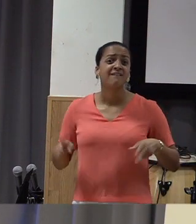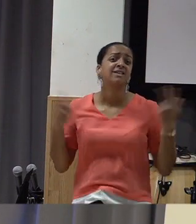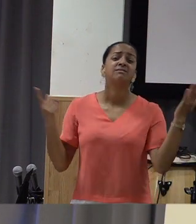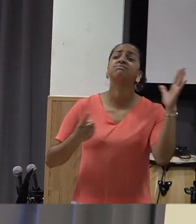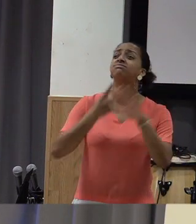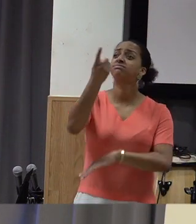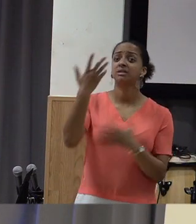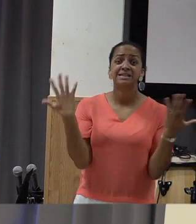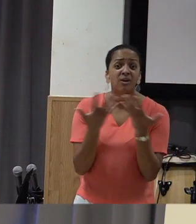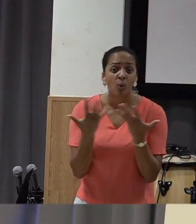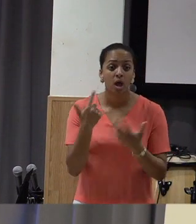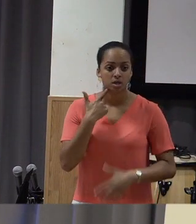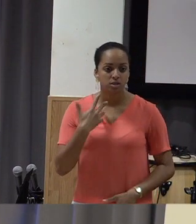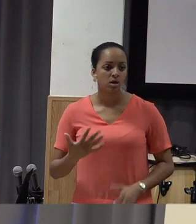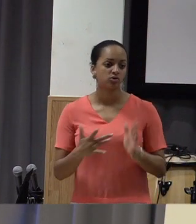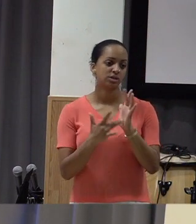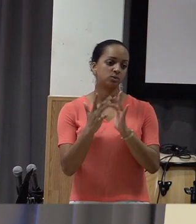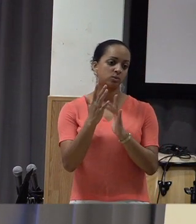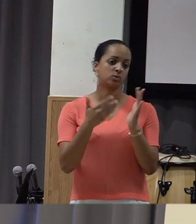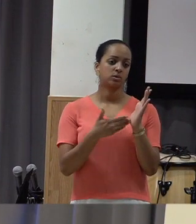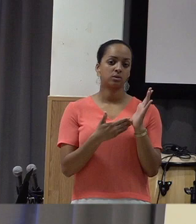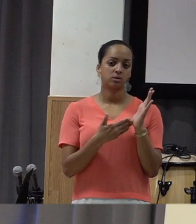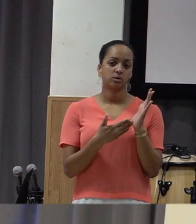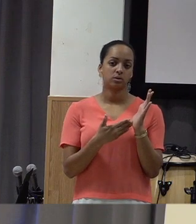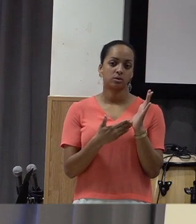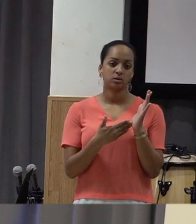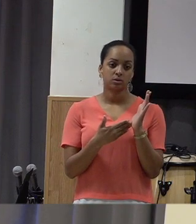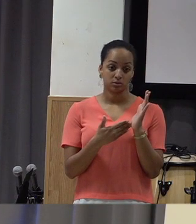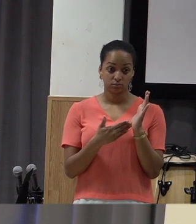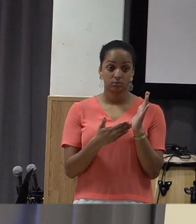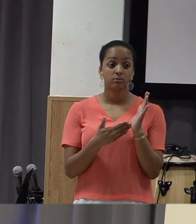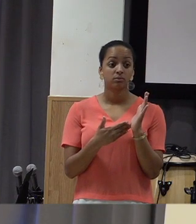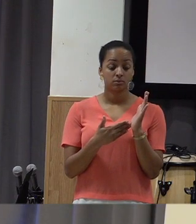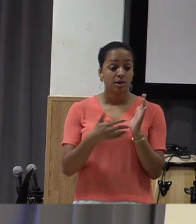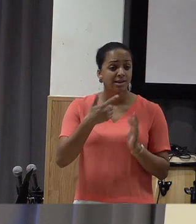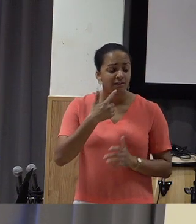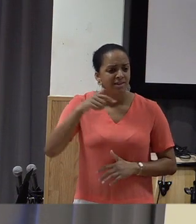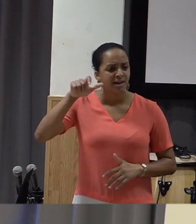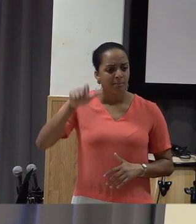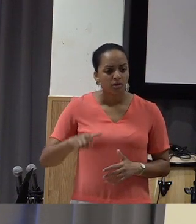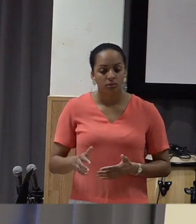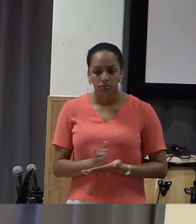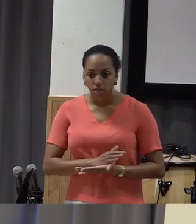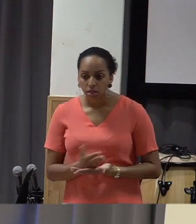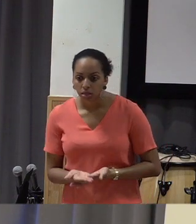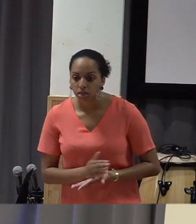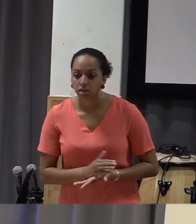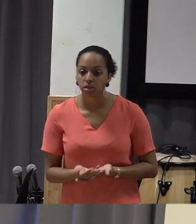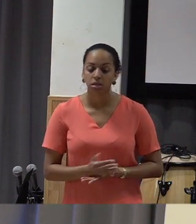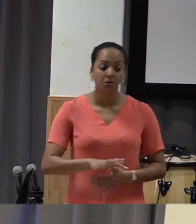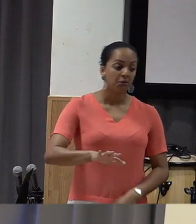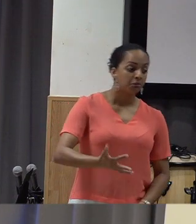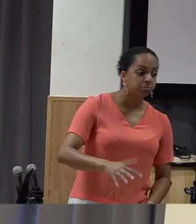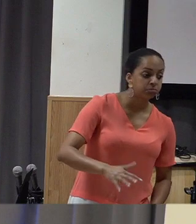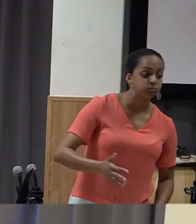éternelle, c'est le sang de Jésus. En d'autres termes, celui qui est inconstant et qui manque de stabilité, qui est